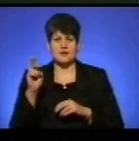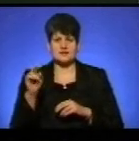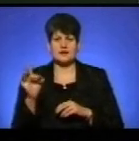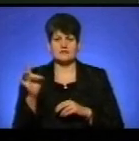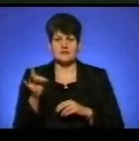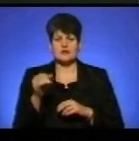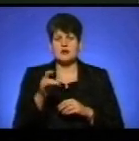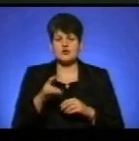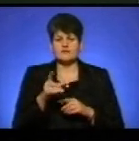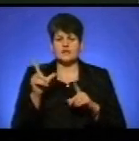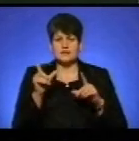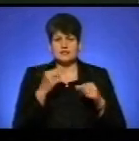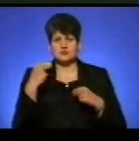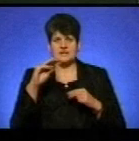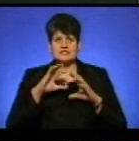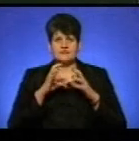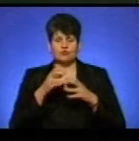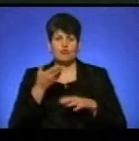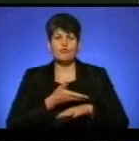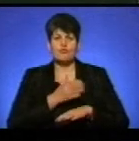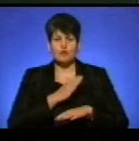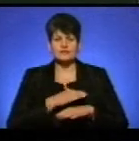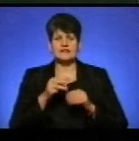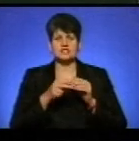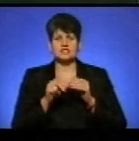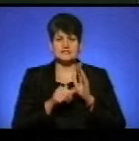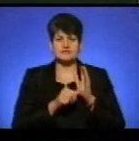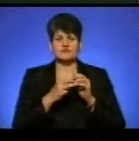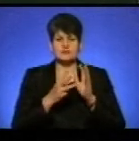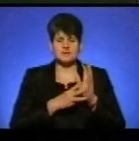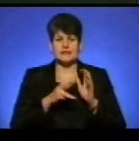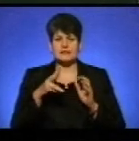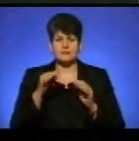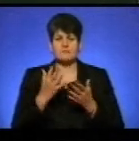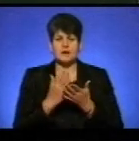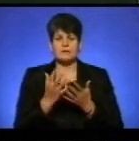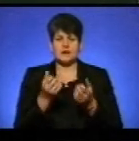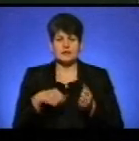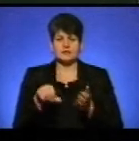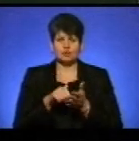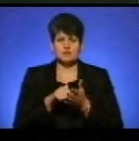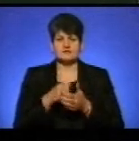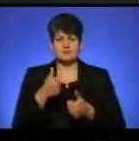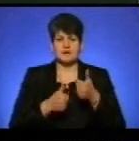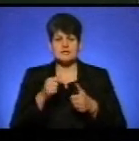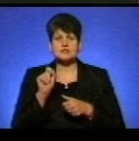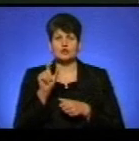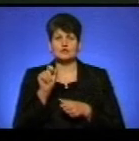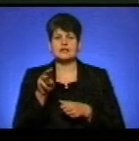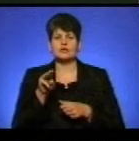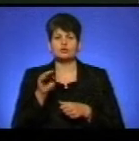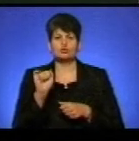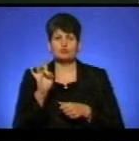Він їхав на чемпіонат світу до Польщі, де 16-18 листопада мав взяти участь у змаганнях «Золотий тур», повідомив Василь